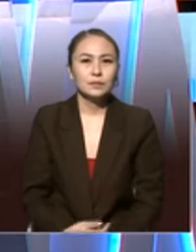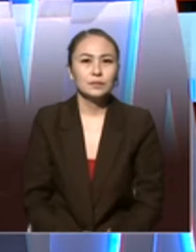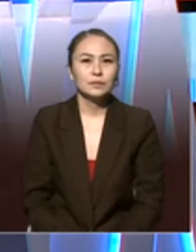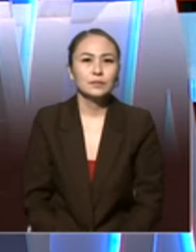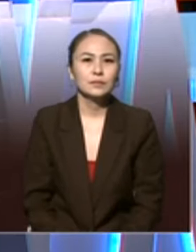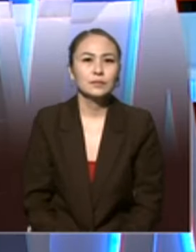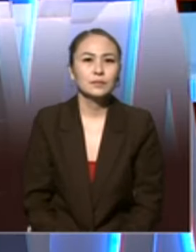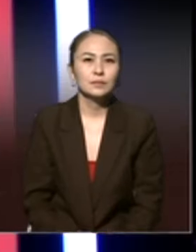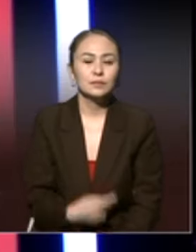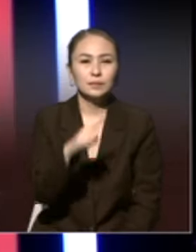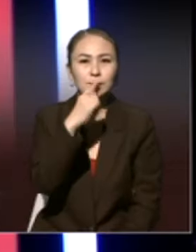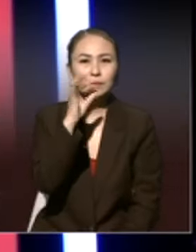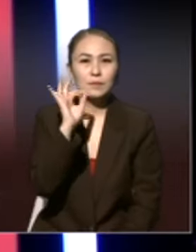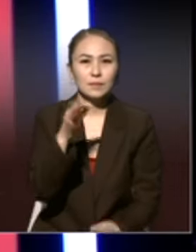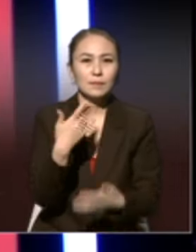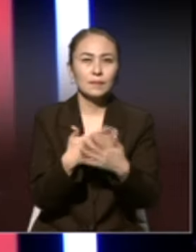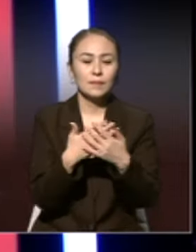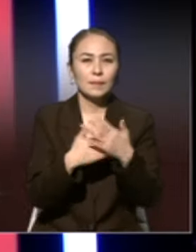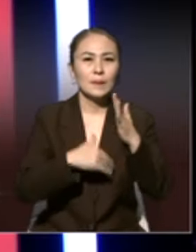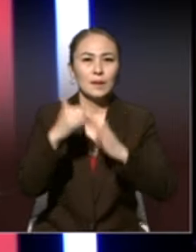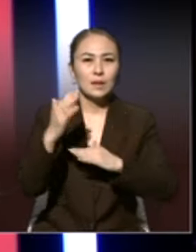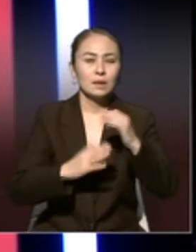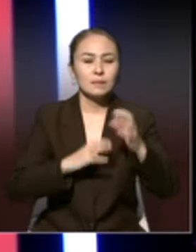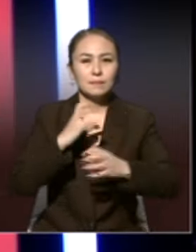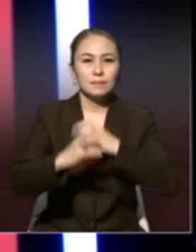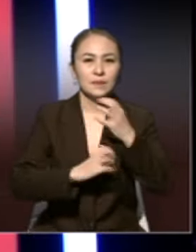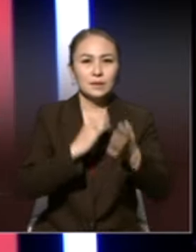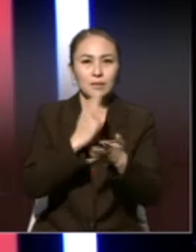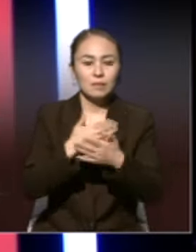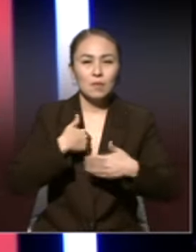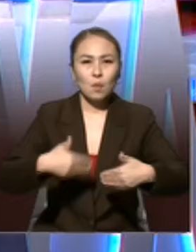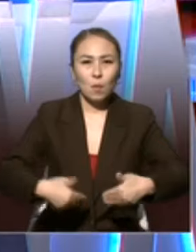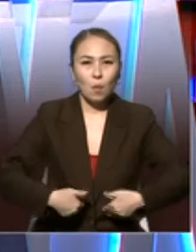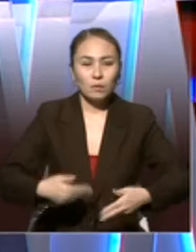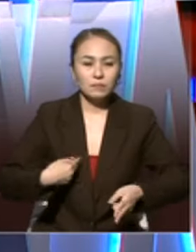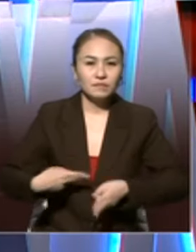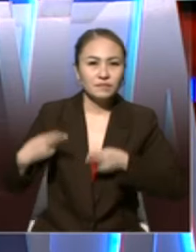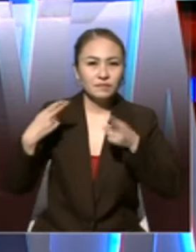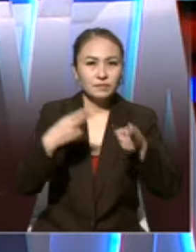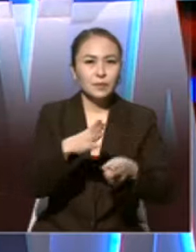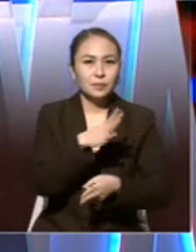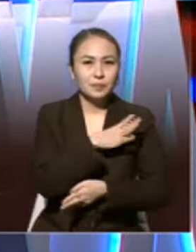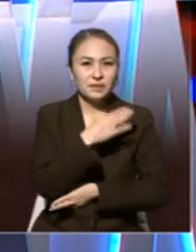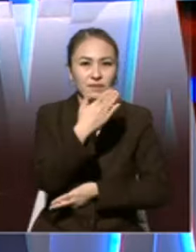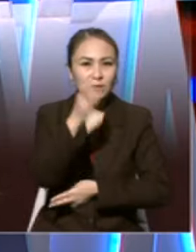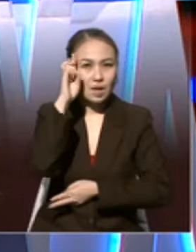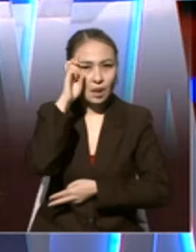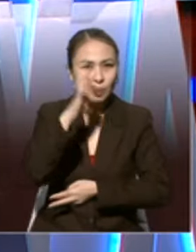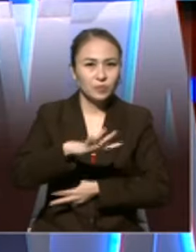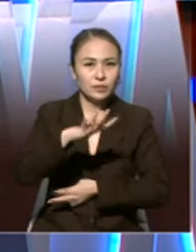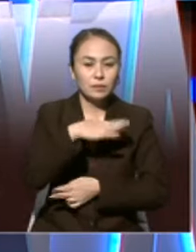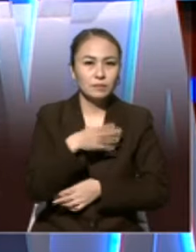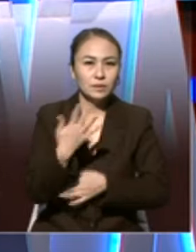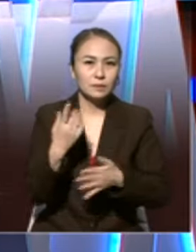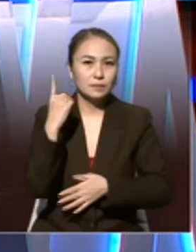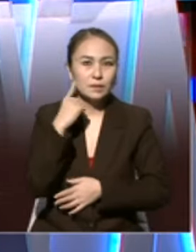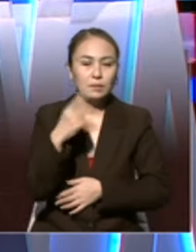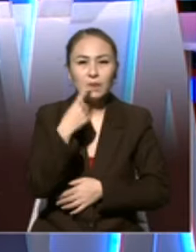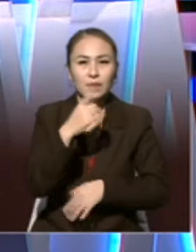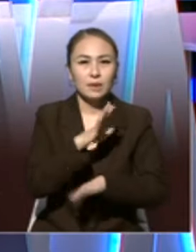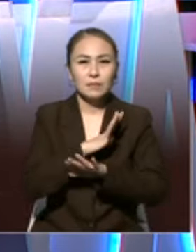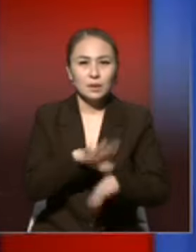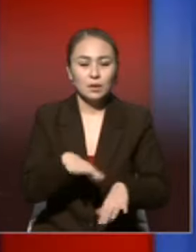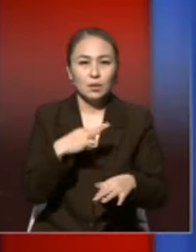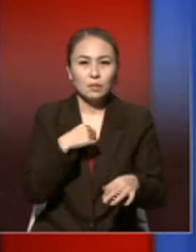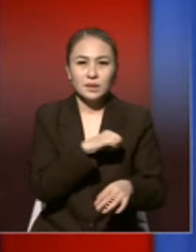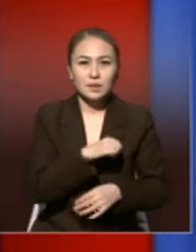отырғызсақ. Енді сосын мынау енді әлемдік тәжірибеде бар. Өз басым енді Голландияда болып келдім мысалға. Егерде мен біреудің естігенін болатын болса, оны айтпас едім.